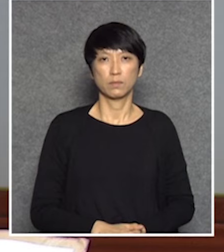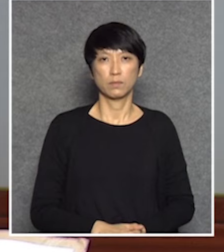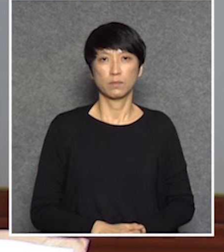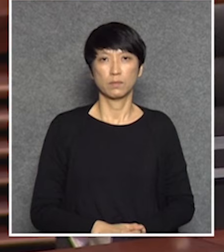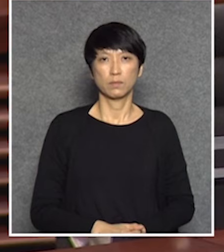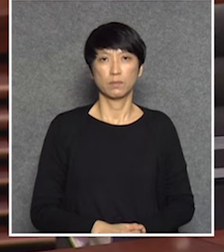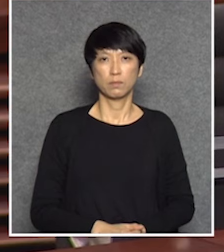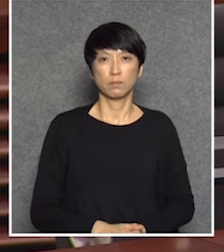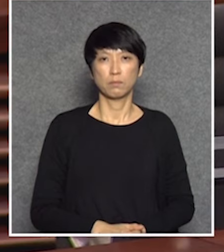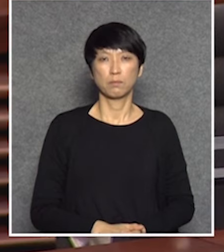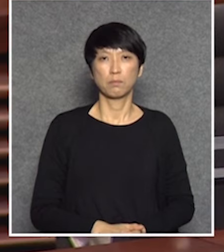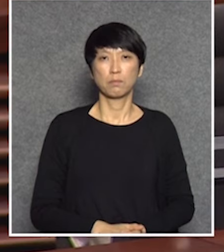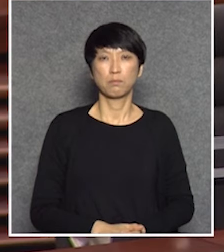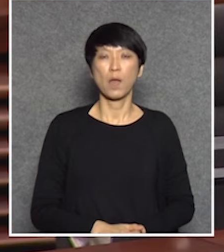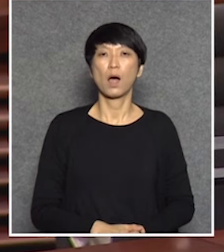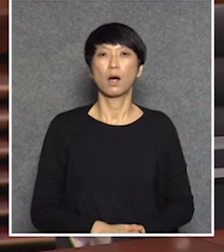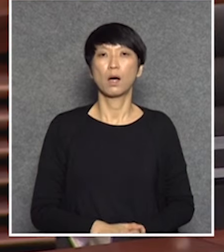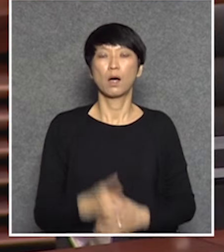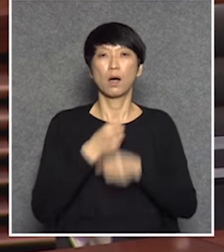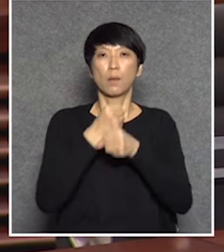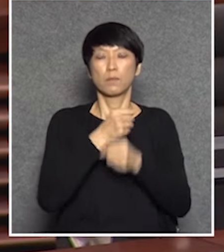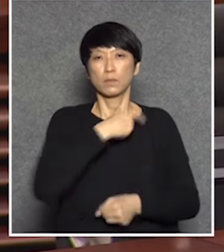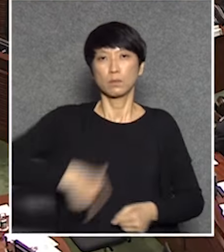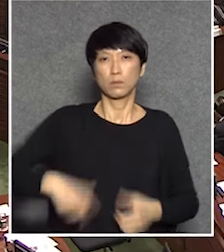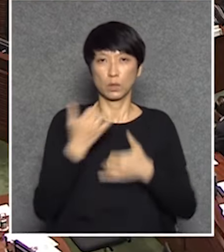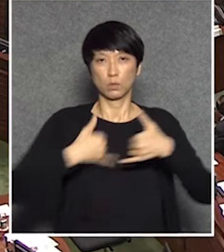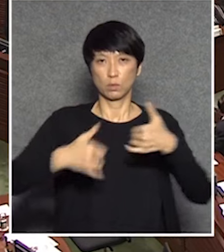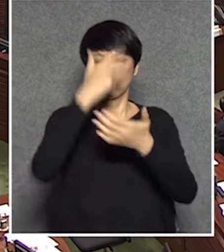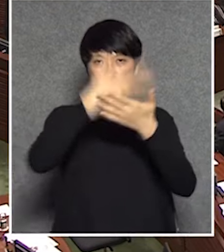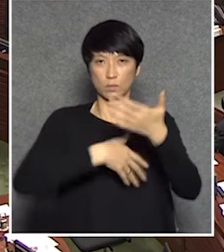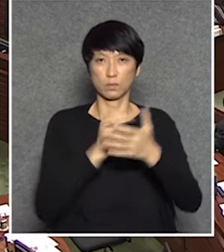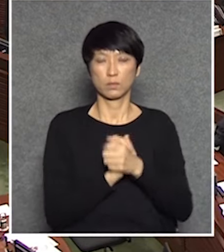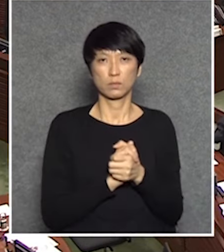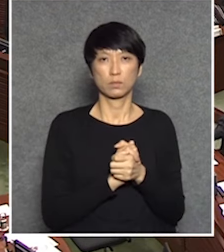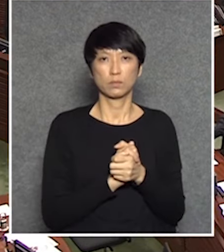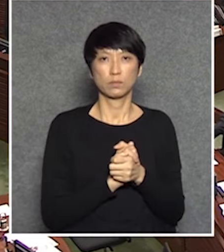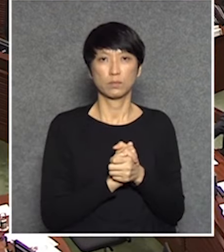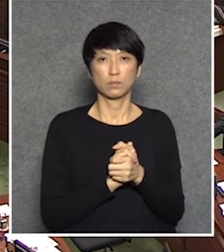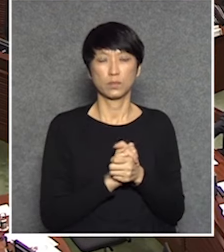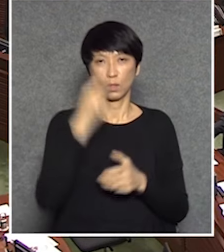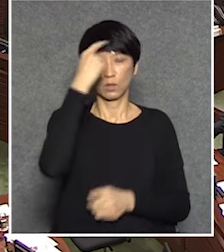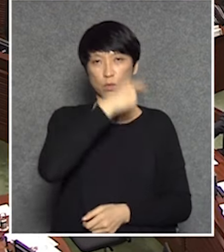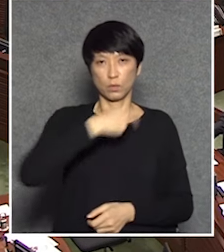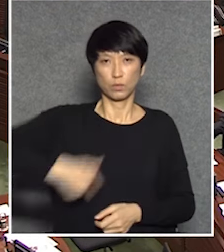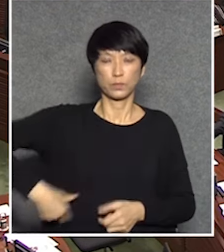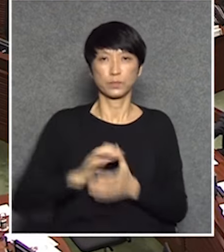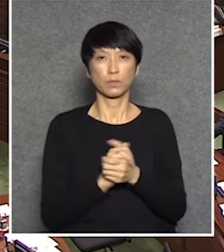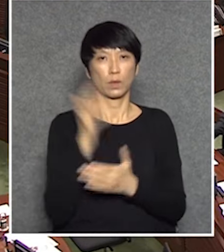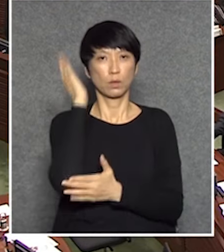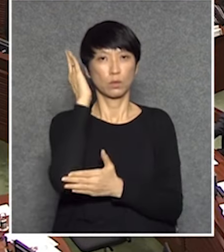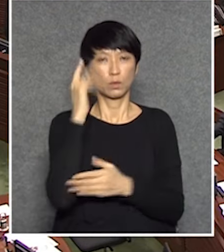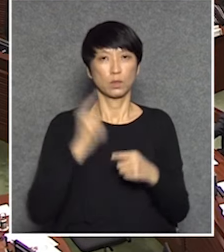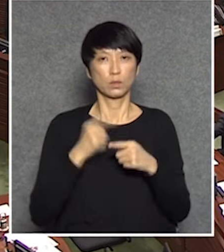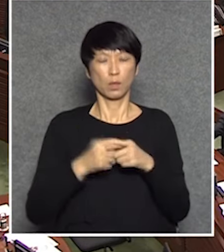咩啊？讲慢慢讲。 马逢国议员， 非常问题，即系梁国雄议员嘅发言实在声